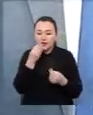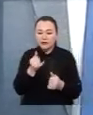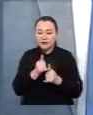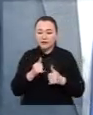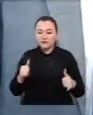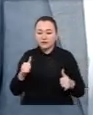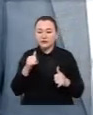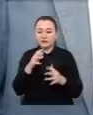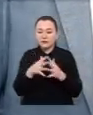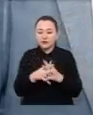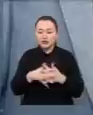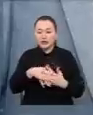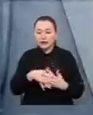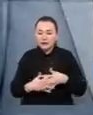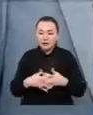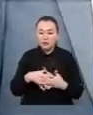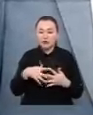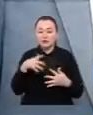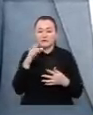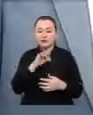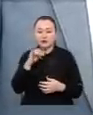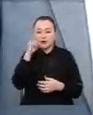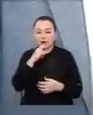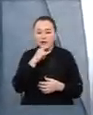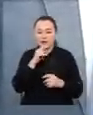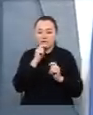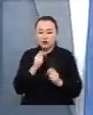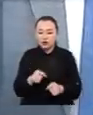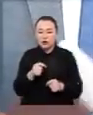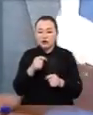развитие смешанных единоборств в истории Казахстана, вручили